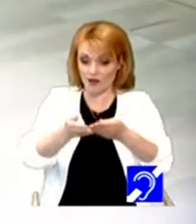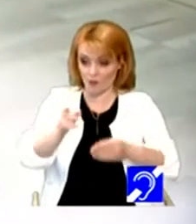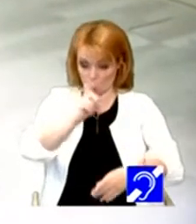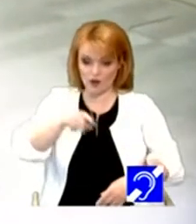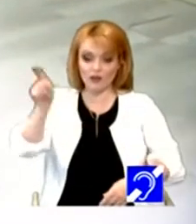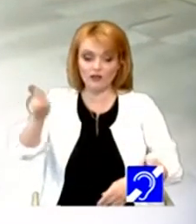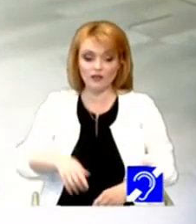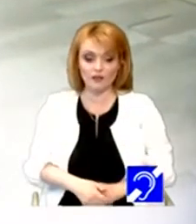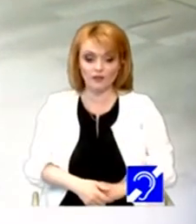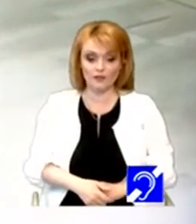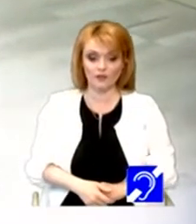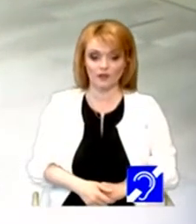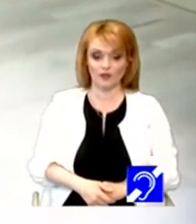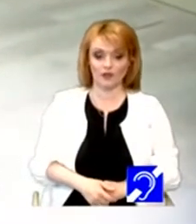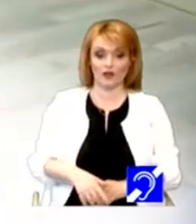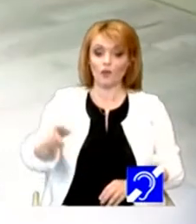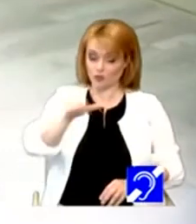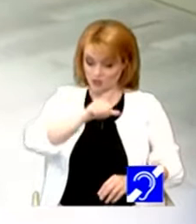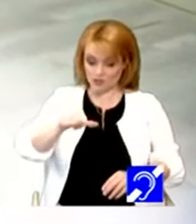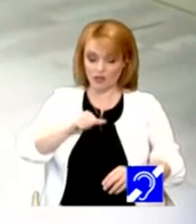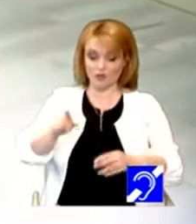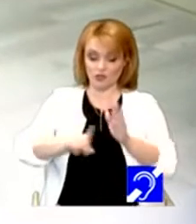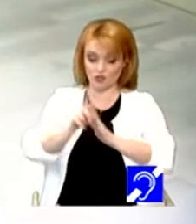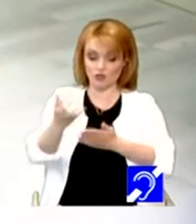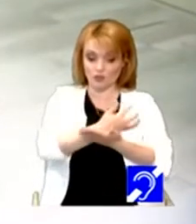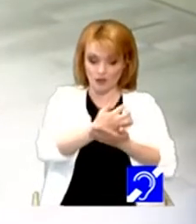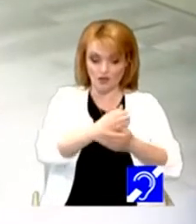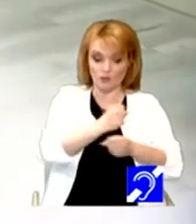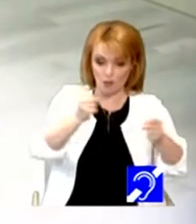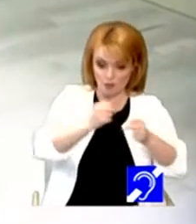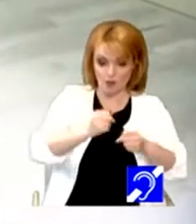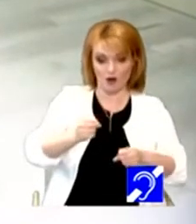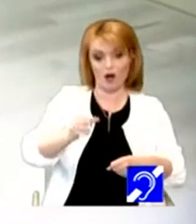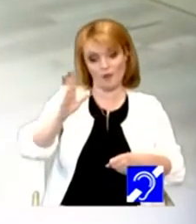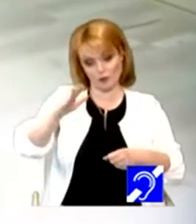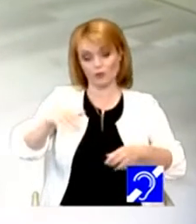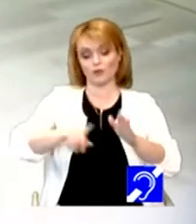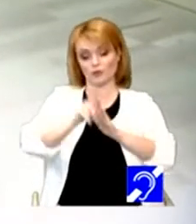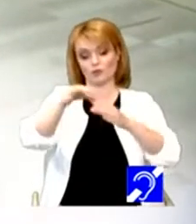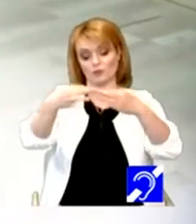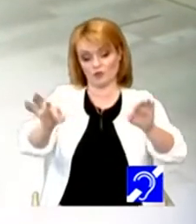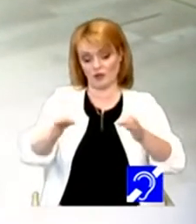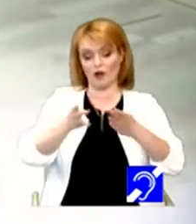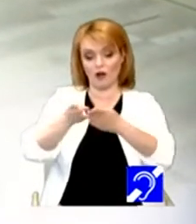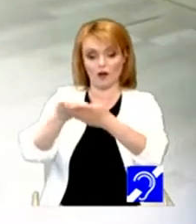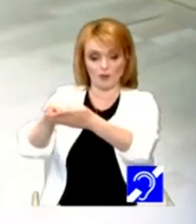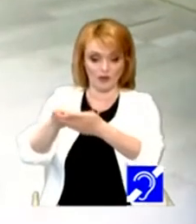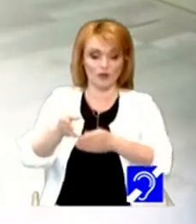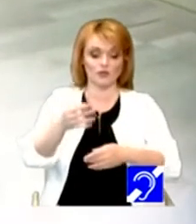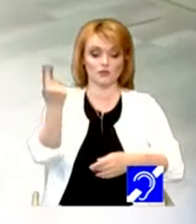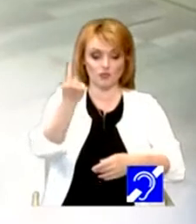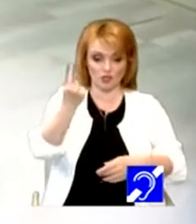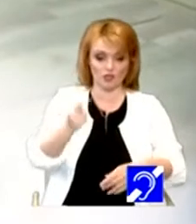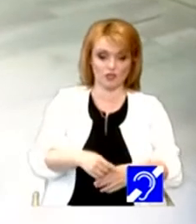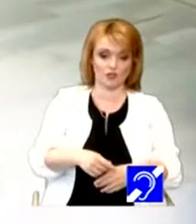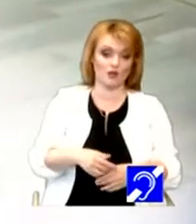говорил всем нашим коллегам, ну пусть они разминируют и, пожалуйста, пускай корабли с зерном,